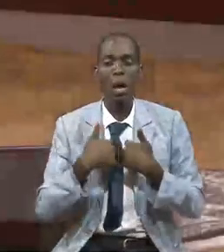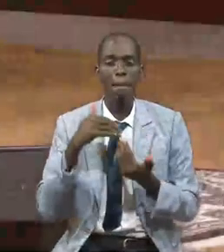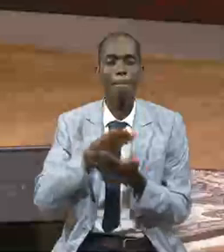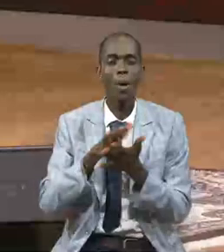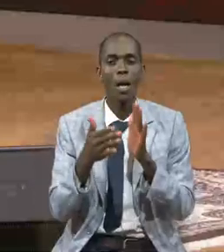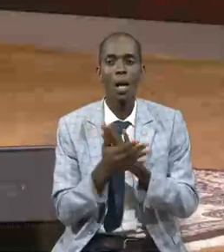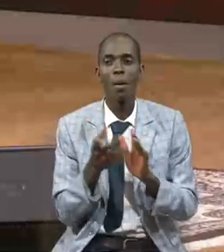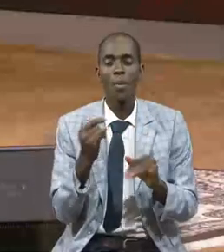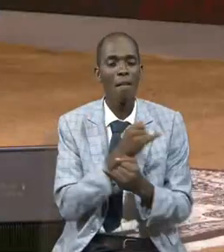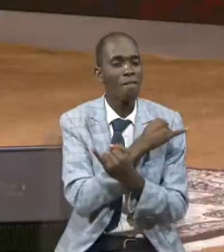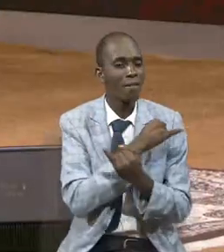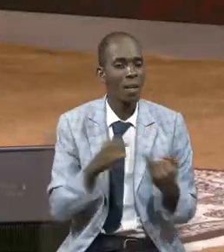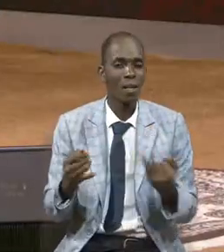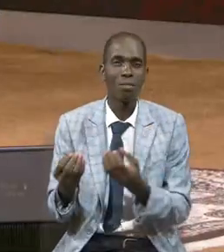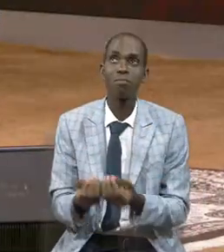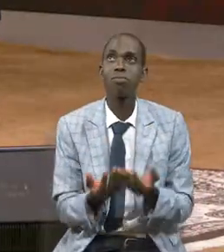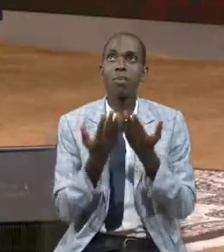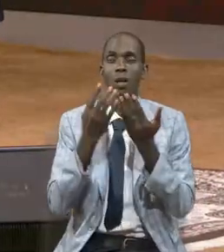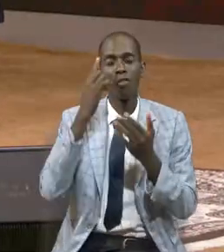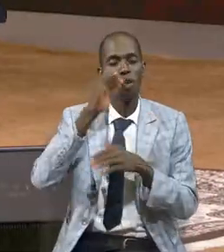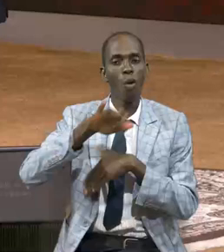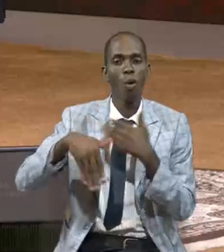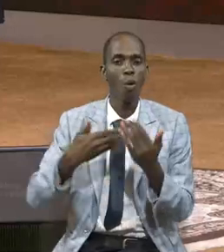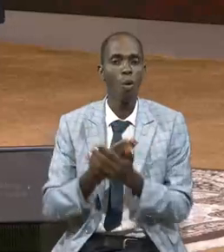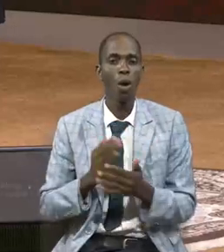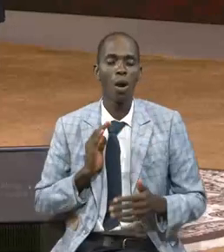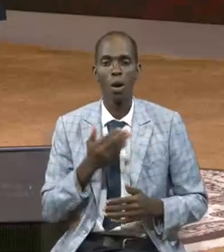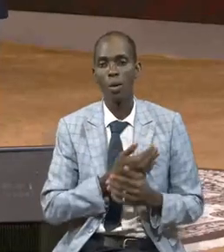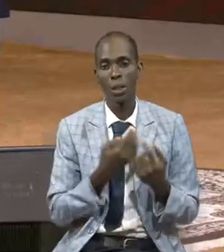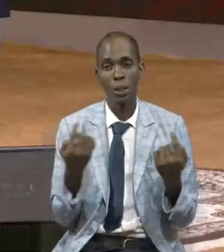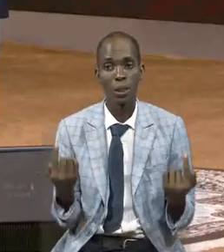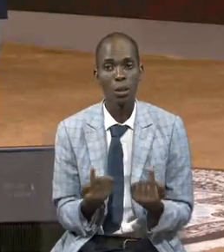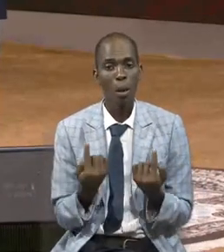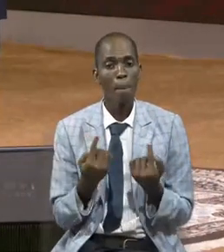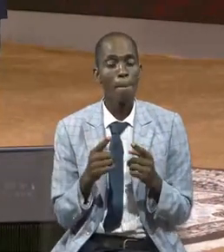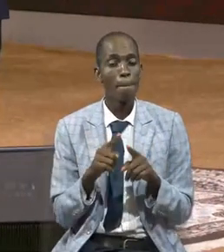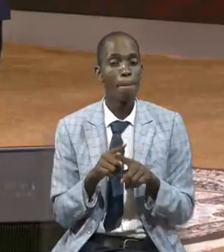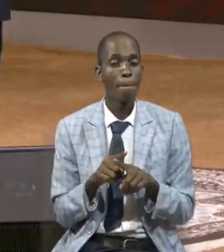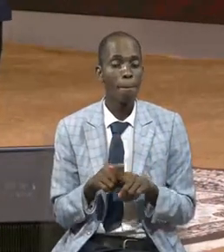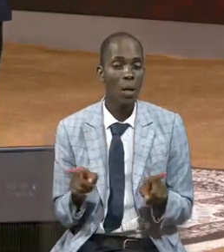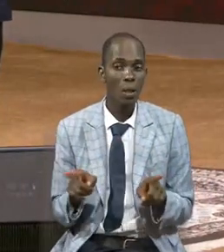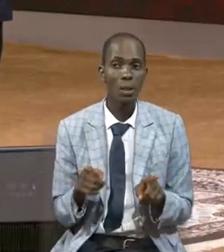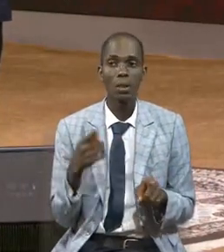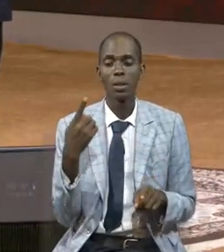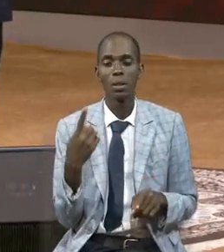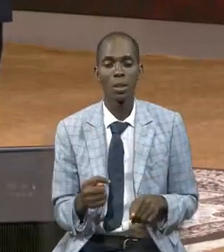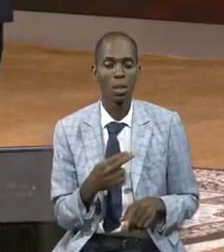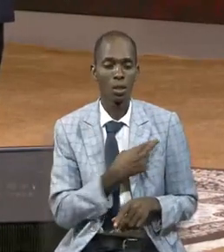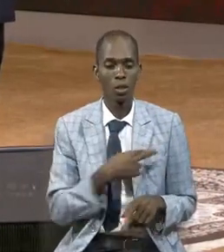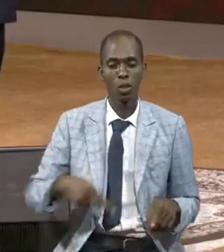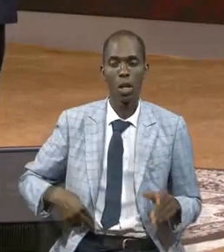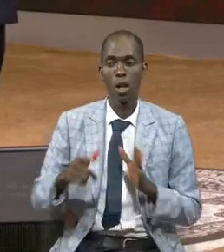devenu le sacrifice final pour tous nos péchés. Mais la loi